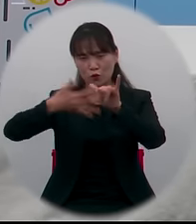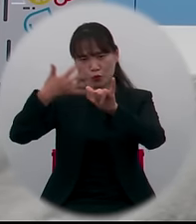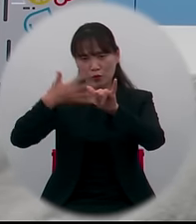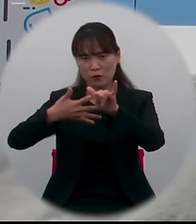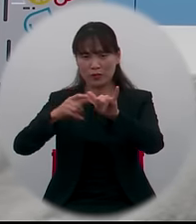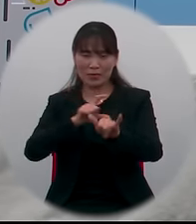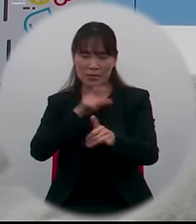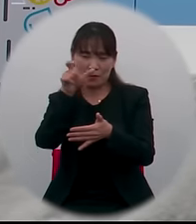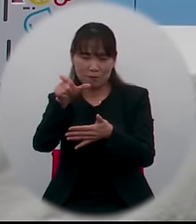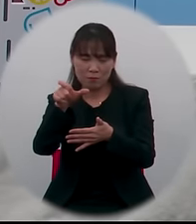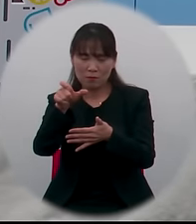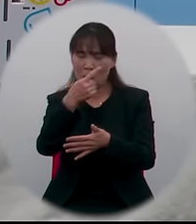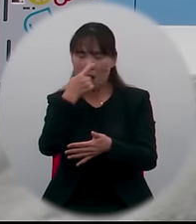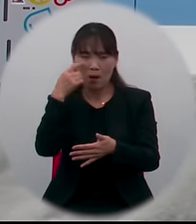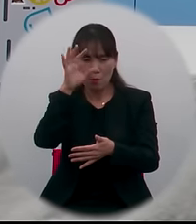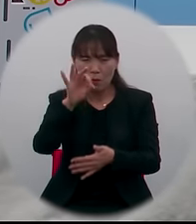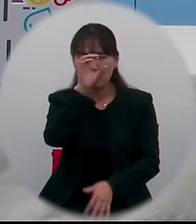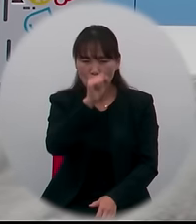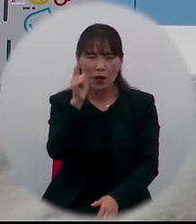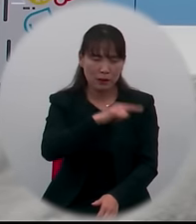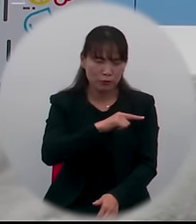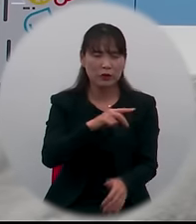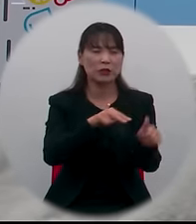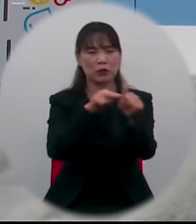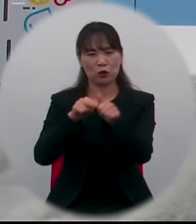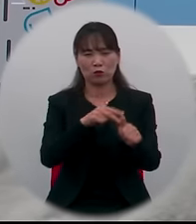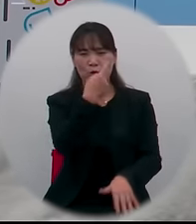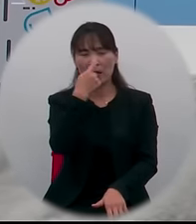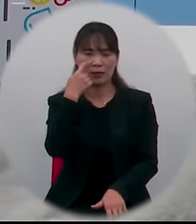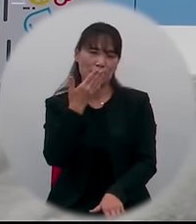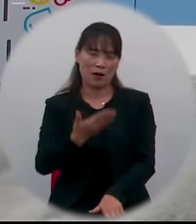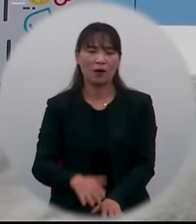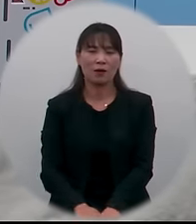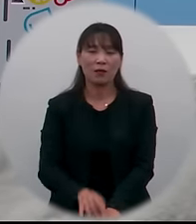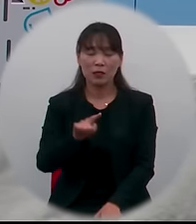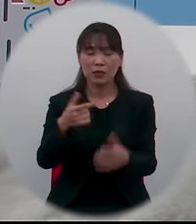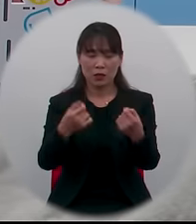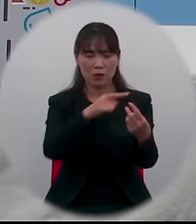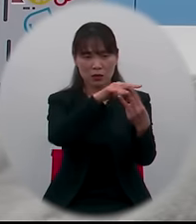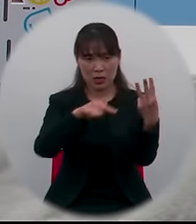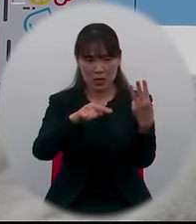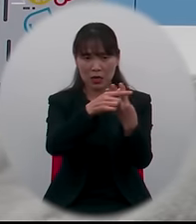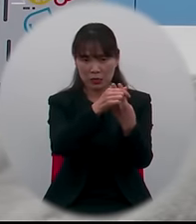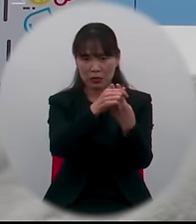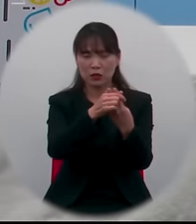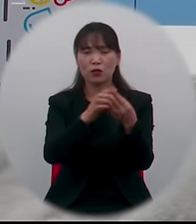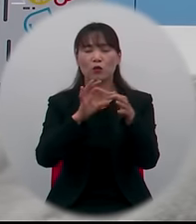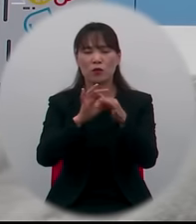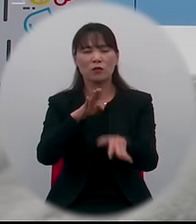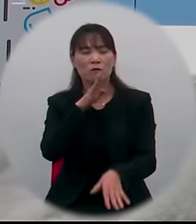해 보시면은 그 채널이 좋은 채널 인지 아니면 안 좋은 채널인지 정보들을 확인하실 수가 있습니다 이런 세 가지 과정을